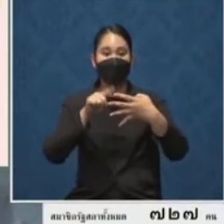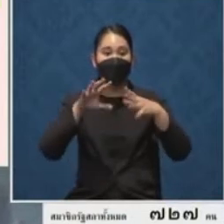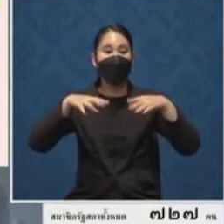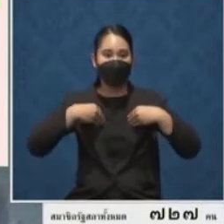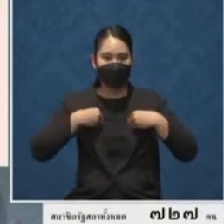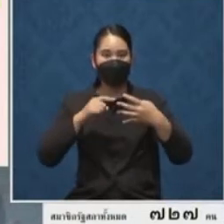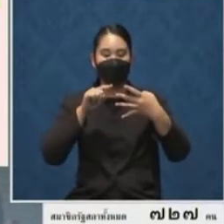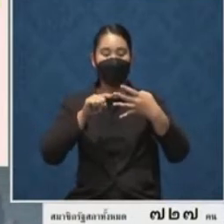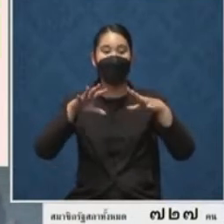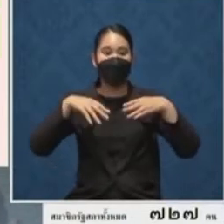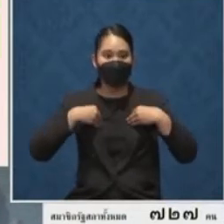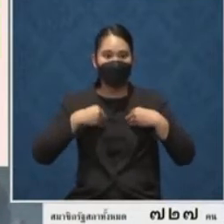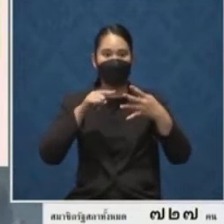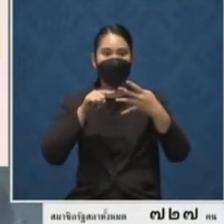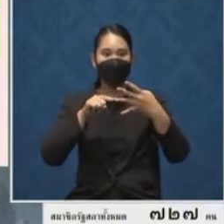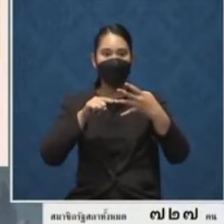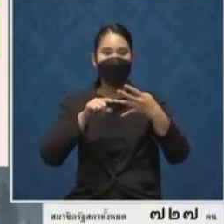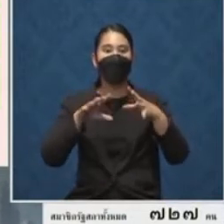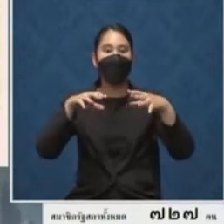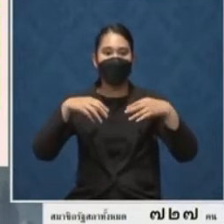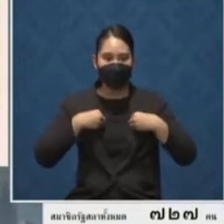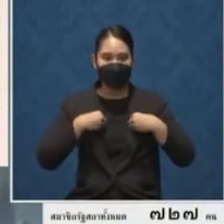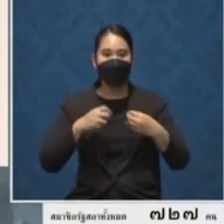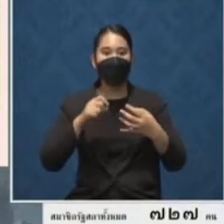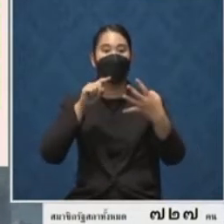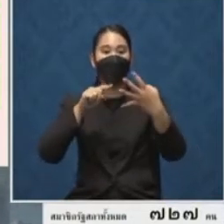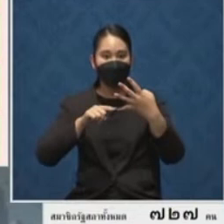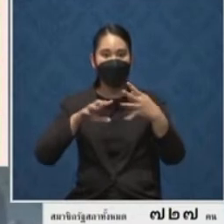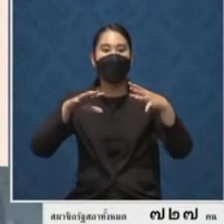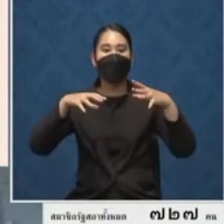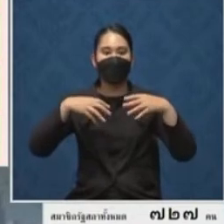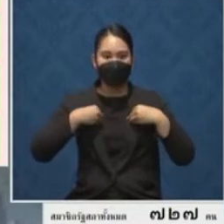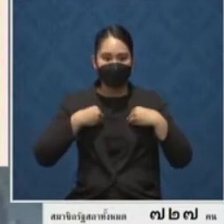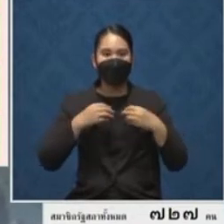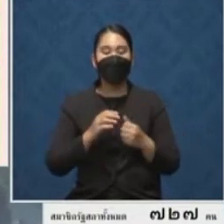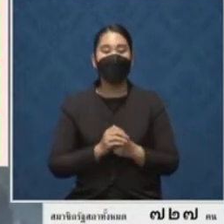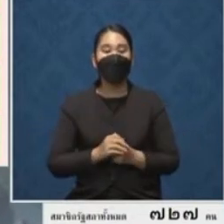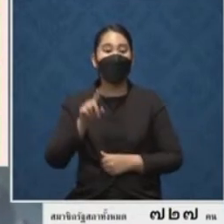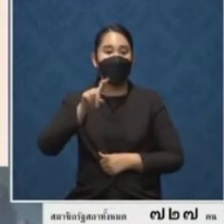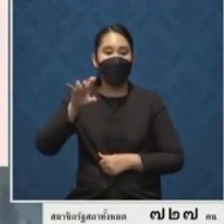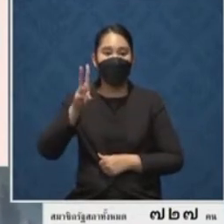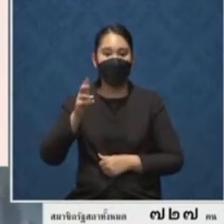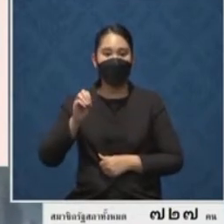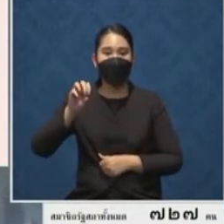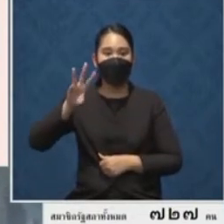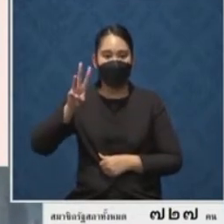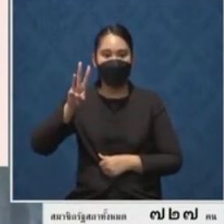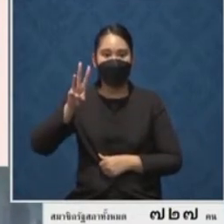ลักการ3รับหลักการและ4รับหลักการครับ 166นายณัฐพงษ์เลืองปัญญาวุฒิ